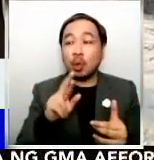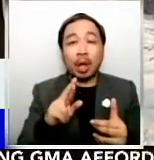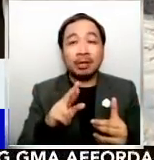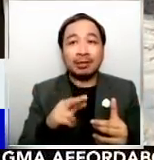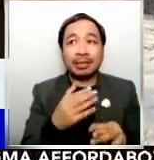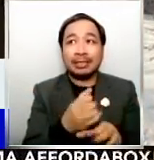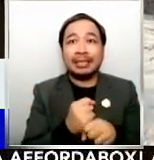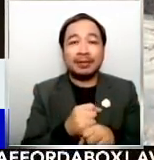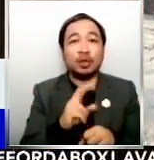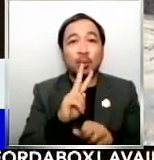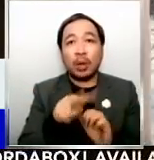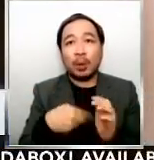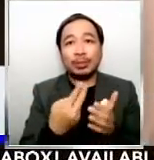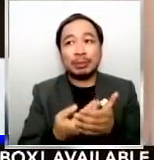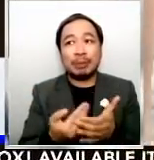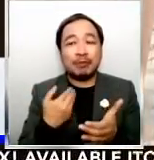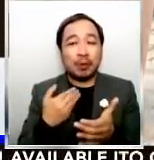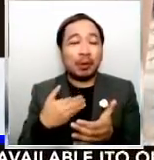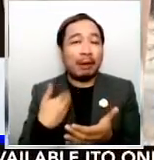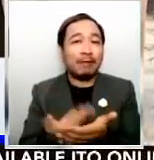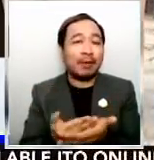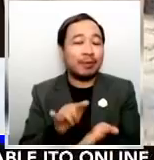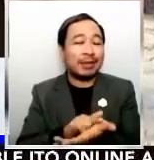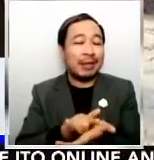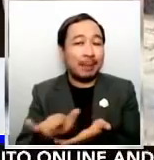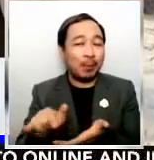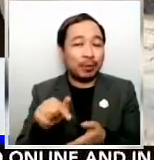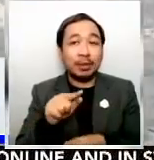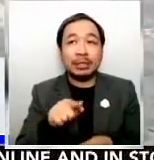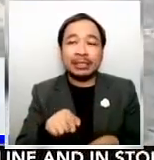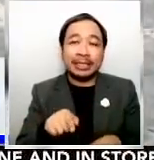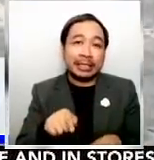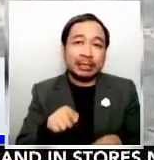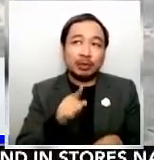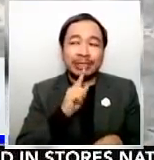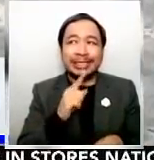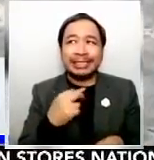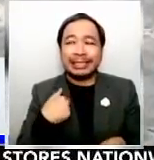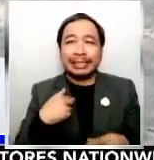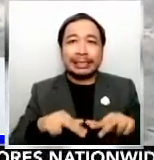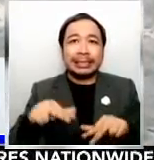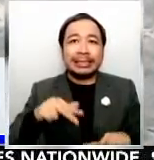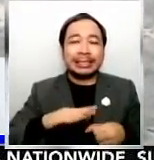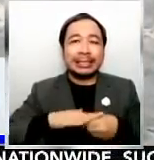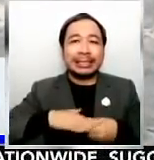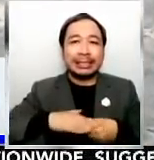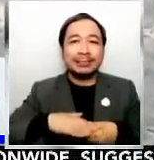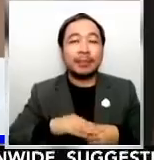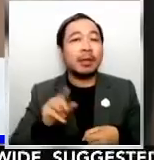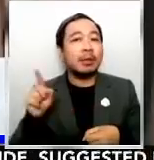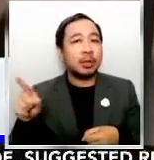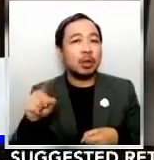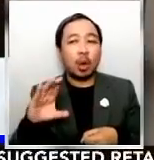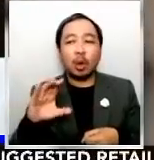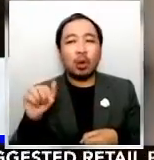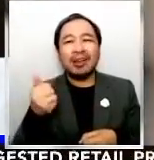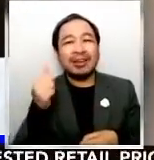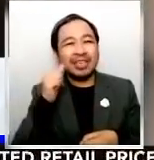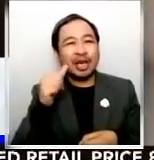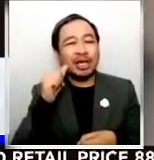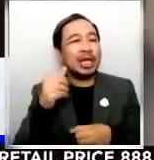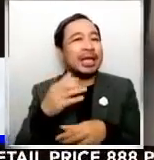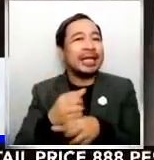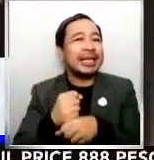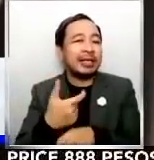And medyo, alam mo yun, parang cliffhanger ba? Si Catherine, sa Amerika niya nakuha ang bakuna pero di nakakuha ng